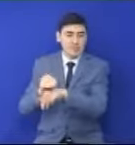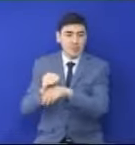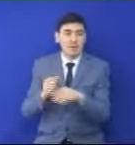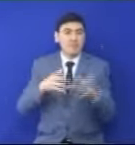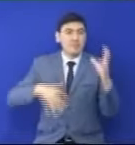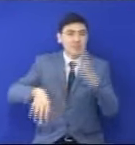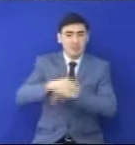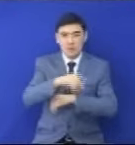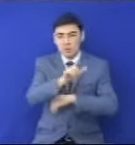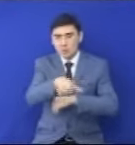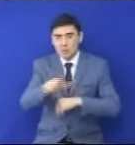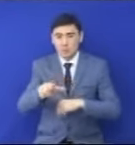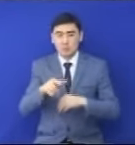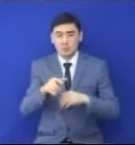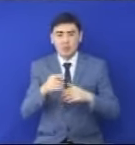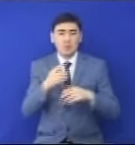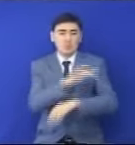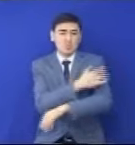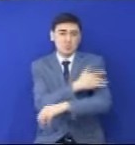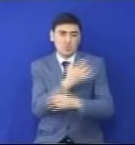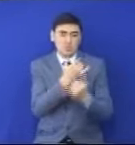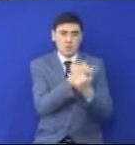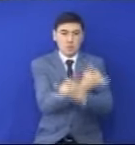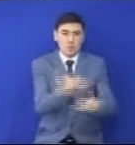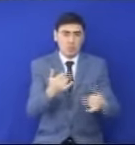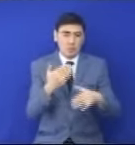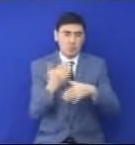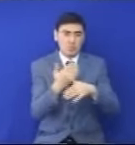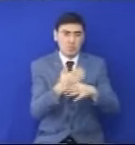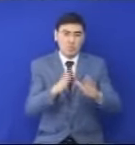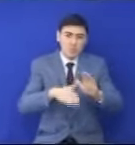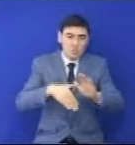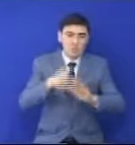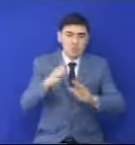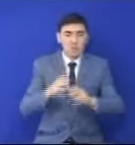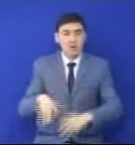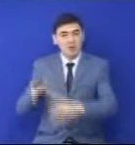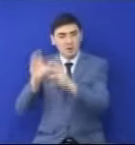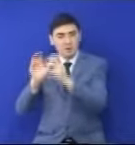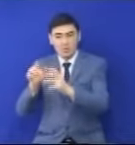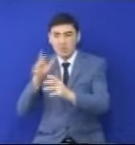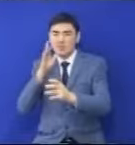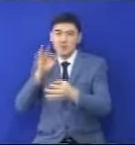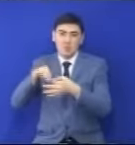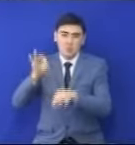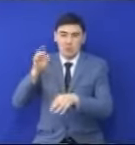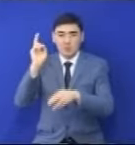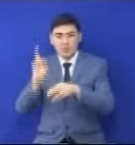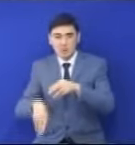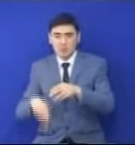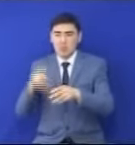жолаушы тасымалдаушылар тарапынан көрсетілетін қызметтің сапасын арттыру үшін, яғни автобустардың дергезінде келіп кетуі, жылы